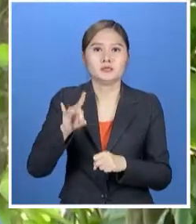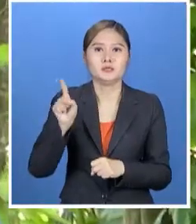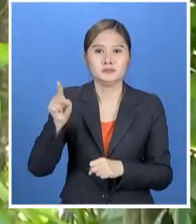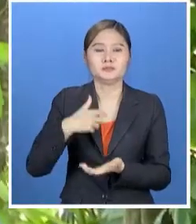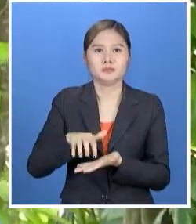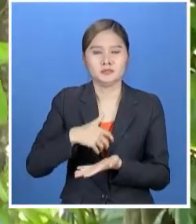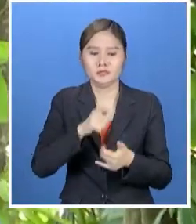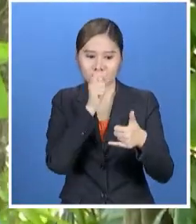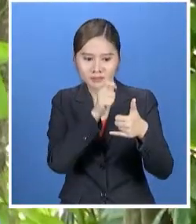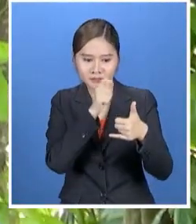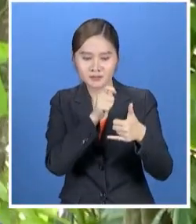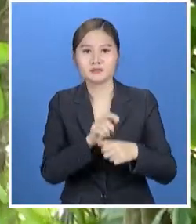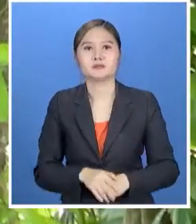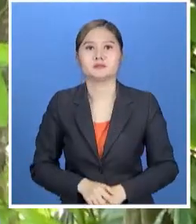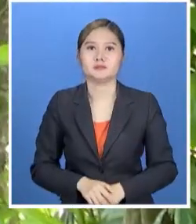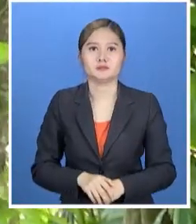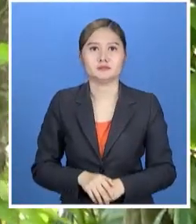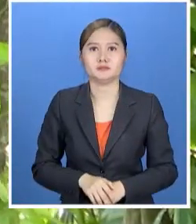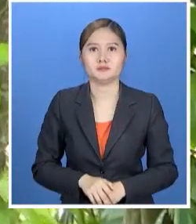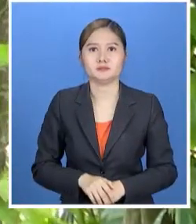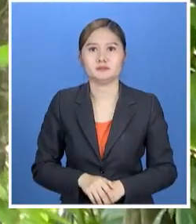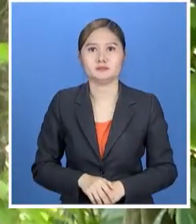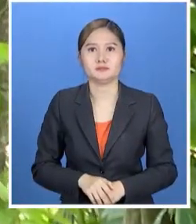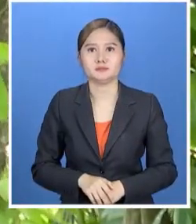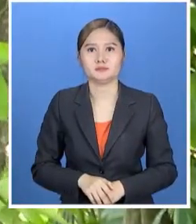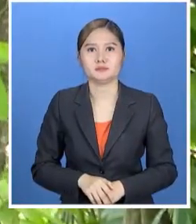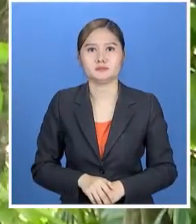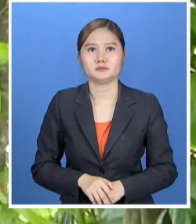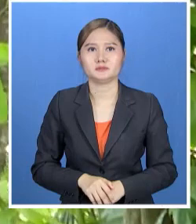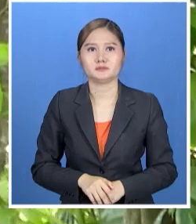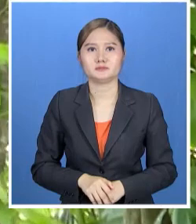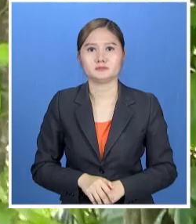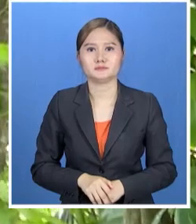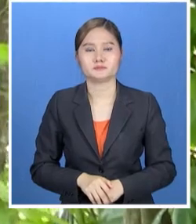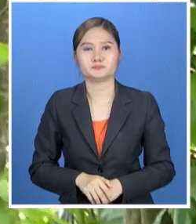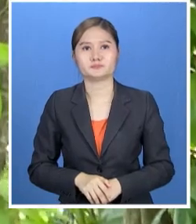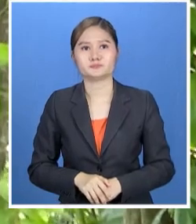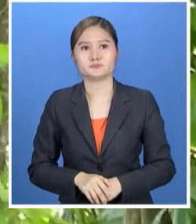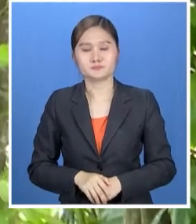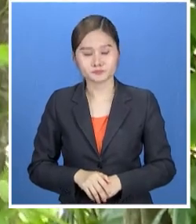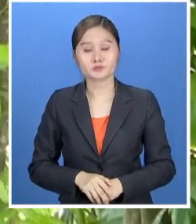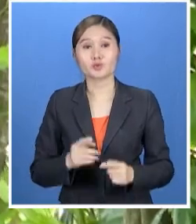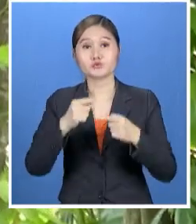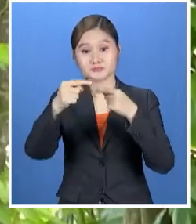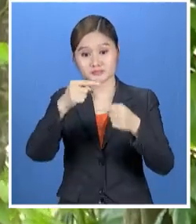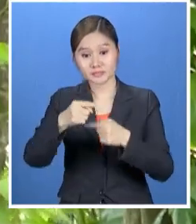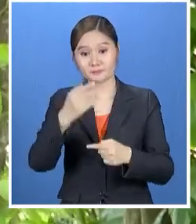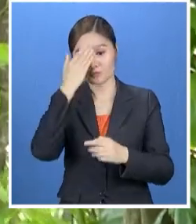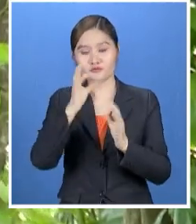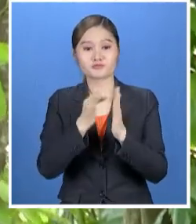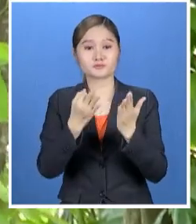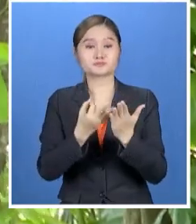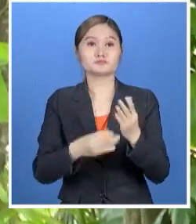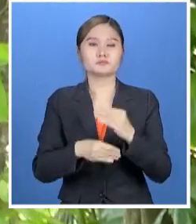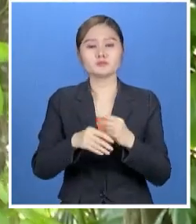มข่าวนะสัมภาษณ์กันแบบนี้เลยบอกว่าคือต้นเรื่องเนี่ยก็มีการพูดคุยแชทกับท่านเพราะท่านแอด Facebook มา